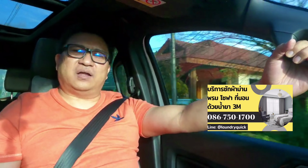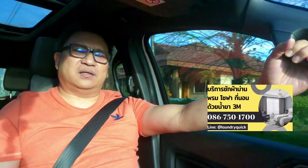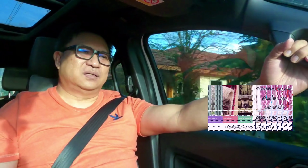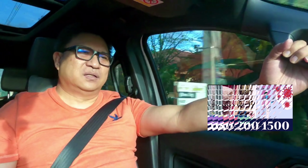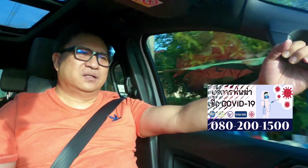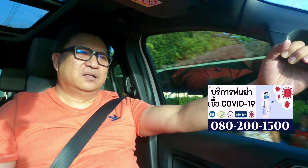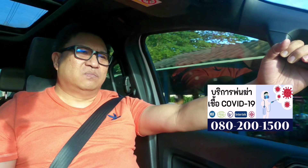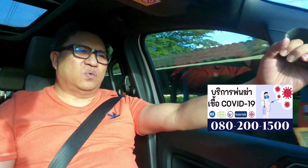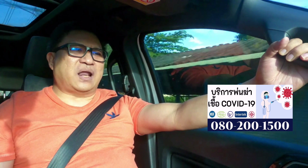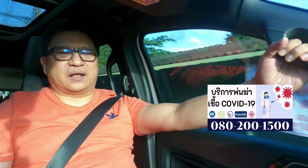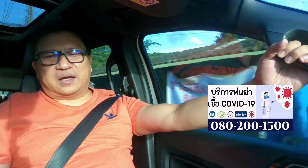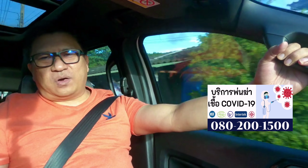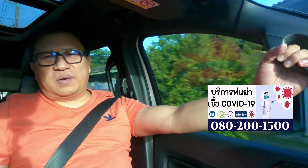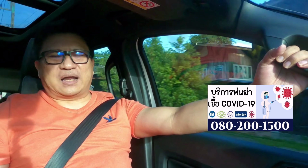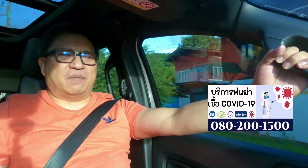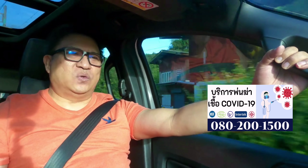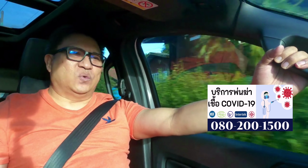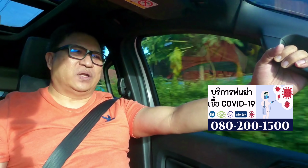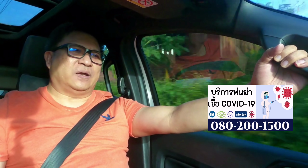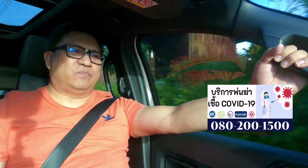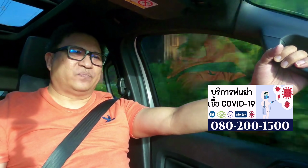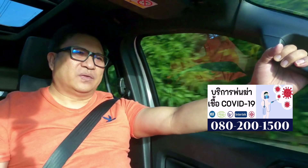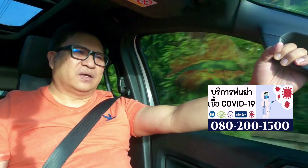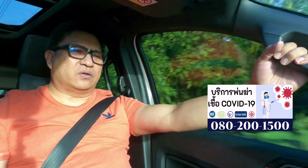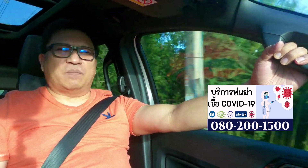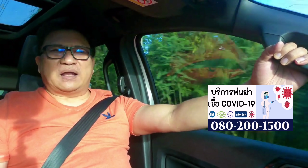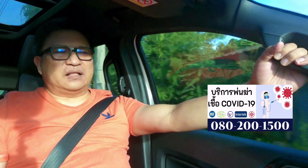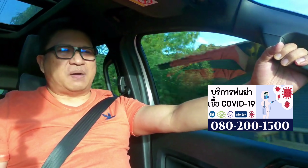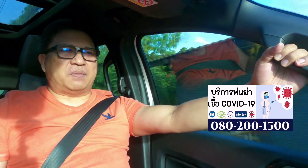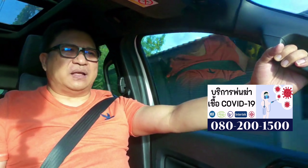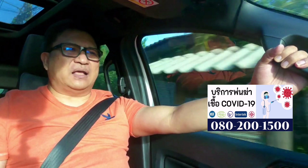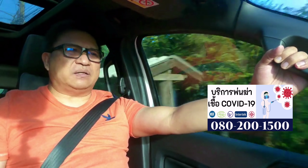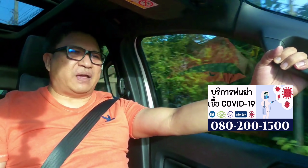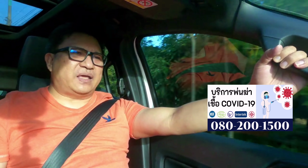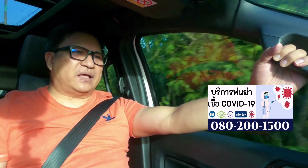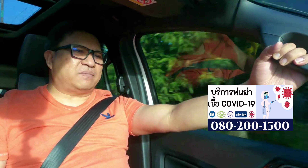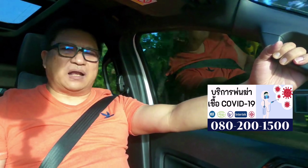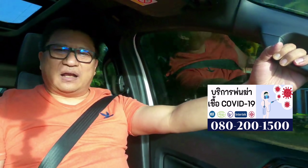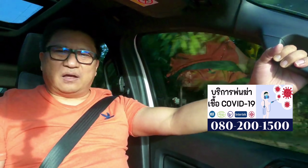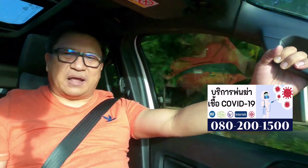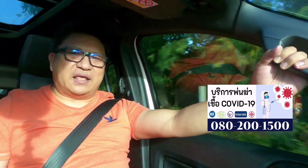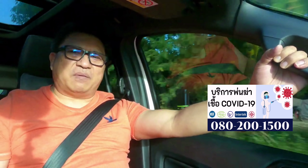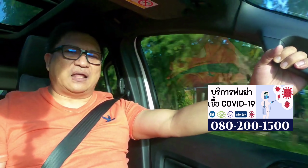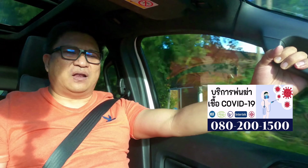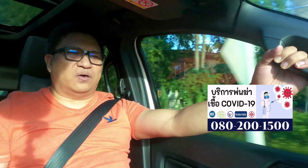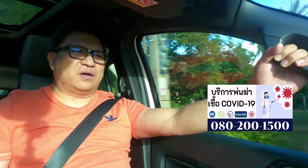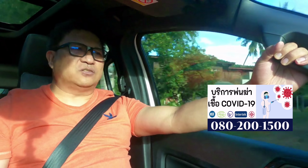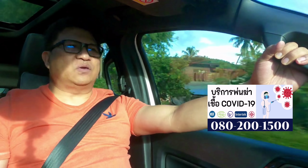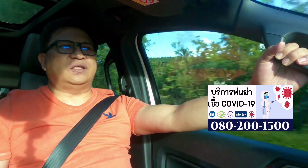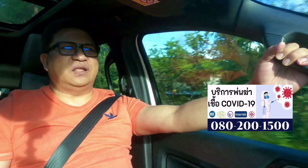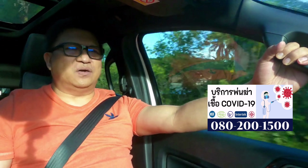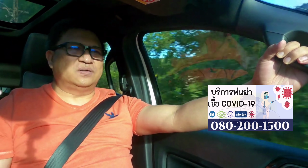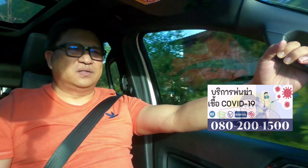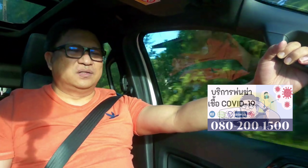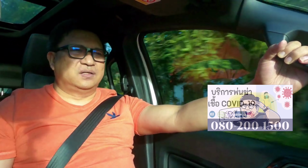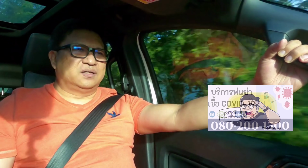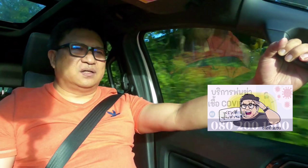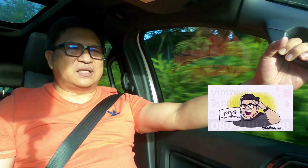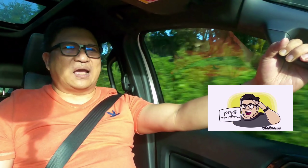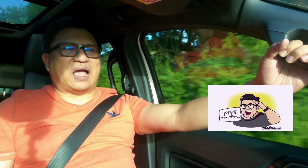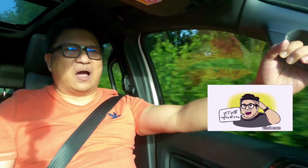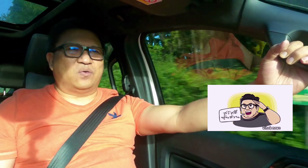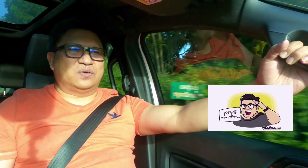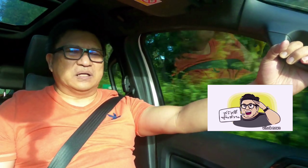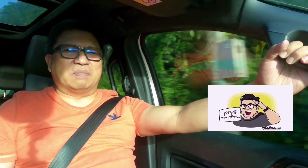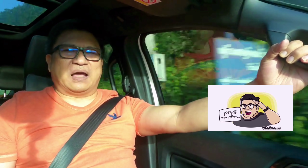แล้วเดือนที่แล้วแหละว่าหลักที่เขากำลังทำอยู่เนี่ยก็ทำอะไรรัฐบาลไม่ได้จะแบ่งแยกรัฐบาลอะไรก็แบ่งแยกไม่ได้หรอกเขาใช้วิธีเดียว